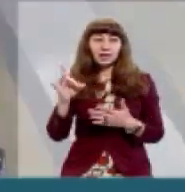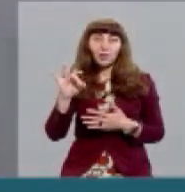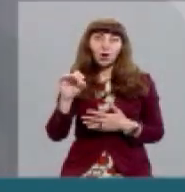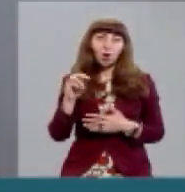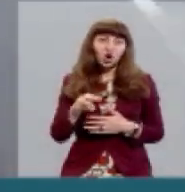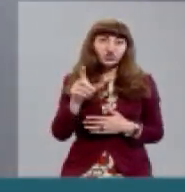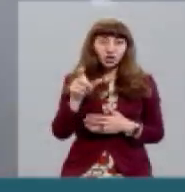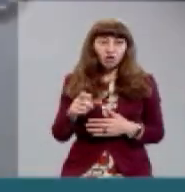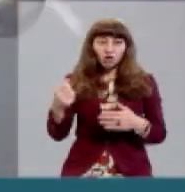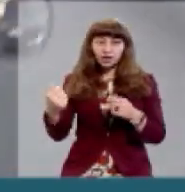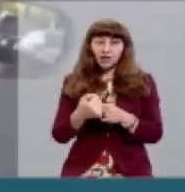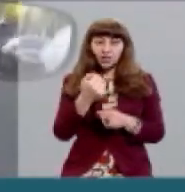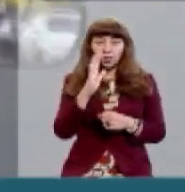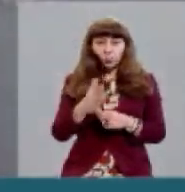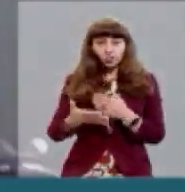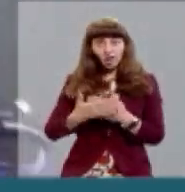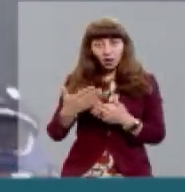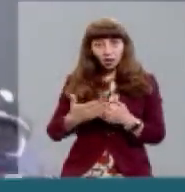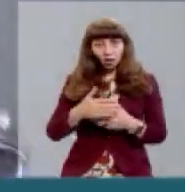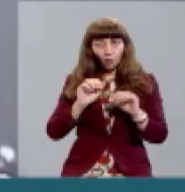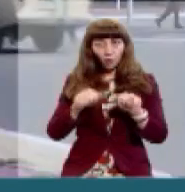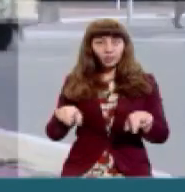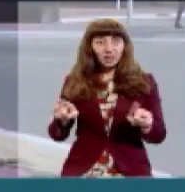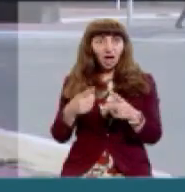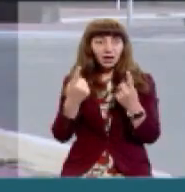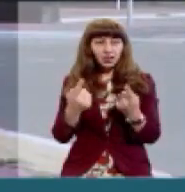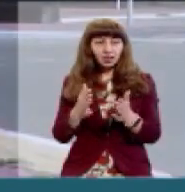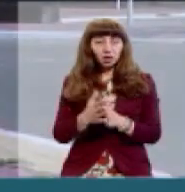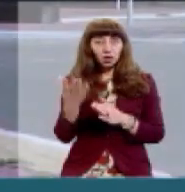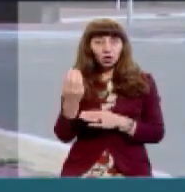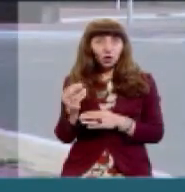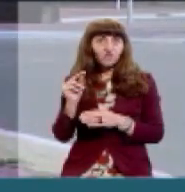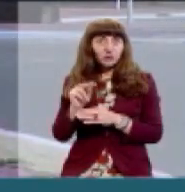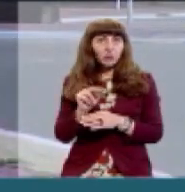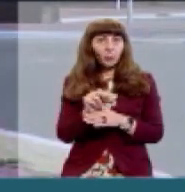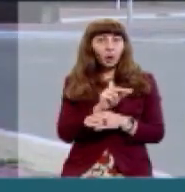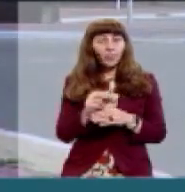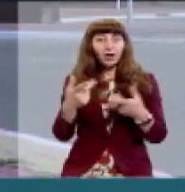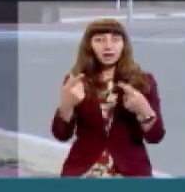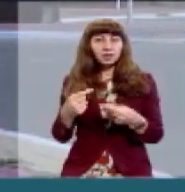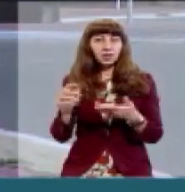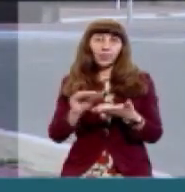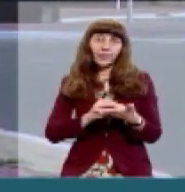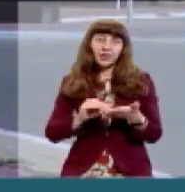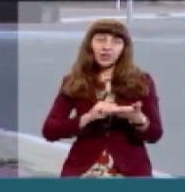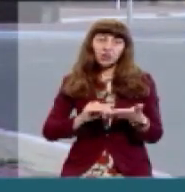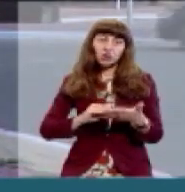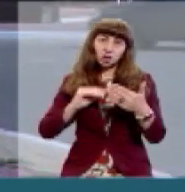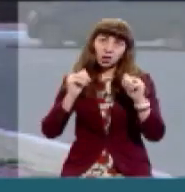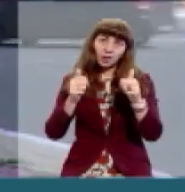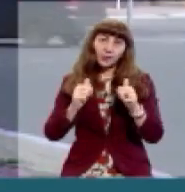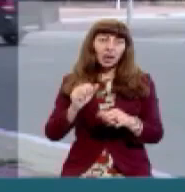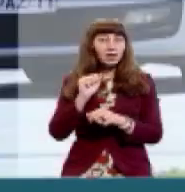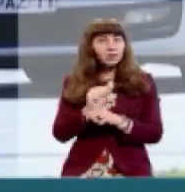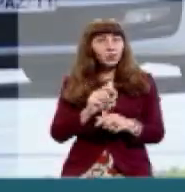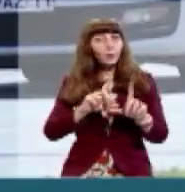самокатчик совершит наезд, его ждет наказание вплоть до ареста. Кроме того, внесены поправки, где перечислены основания для остановки